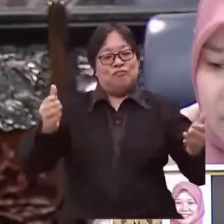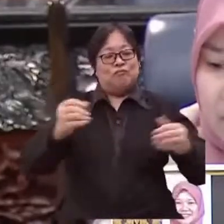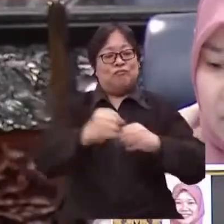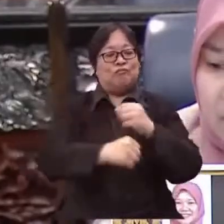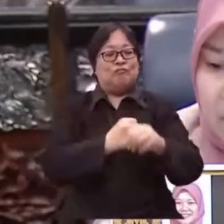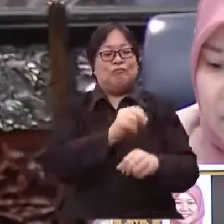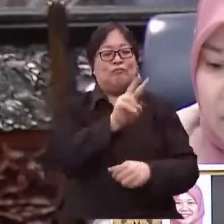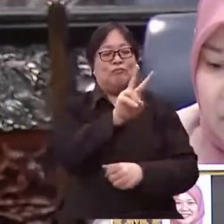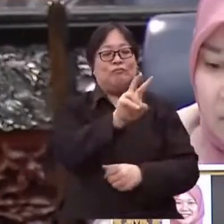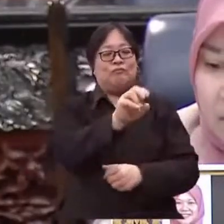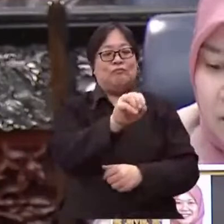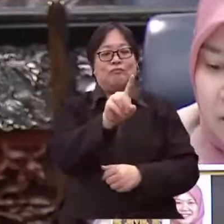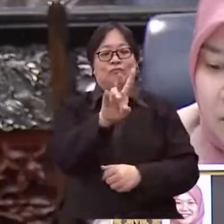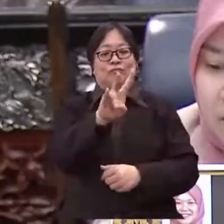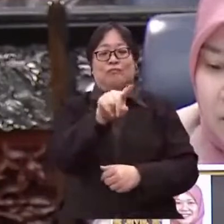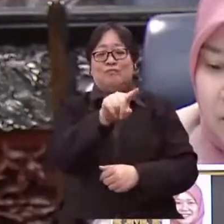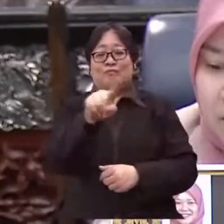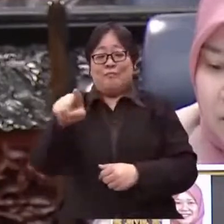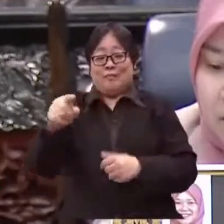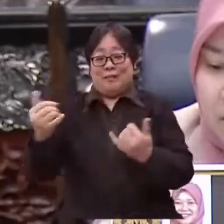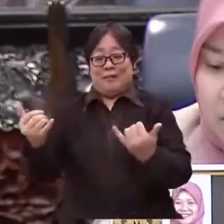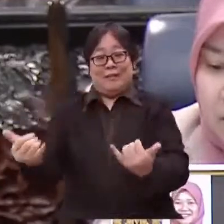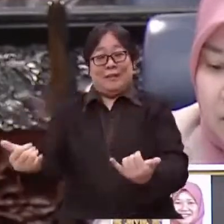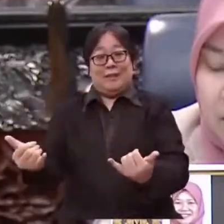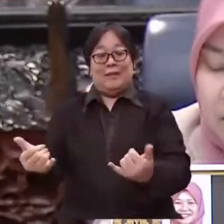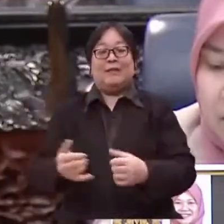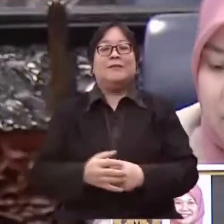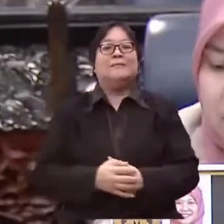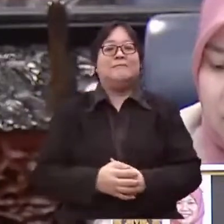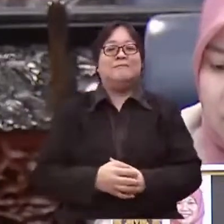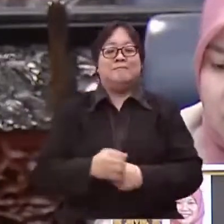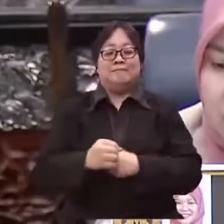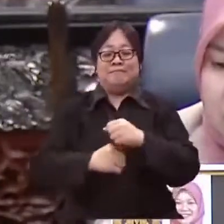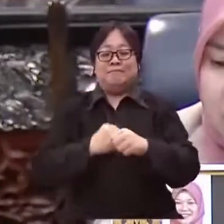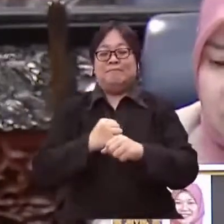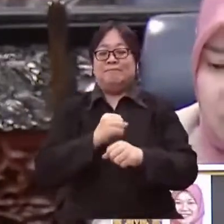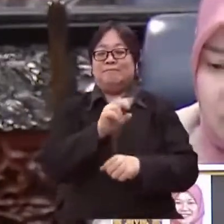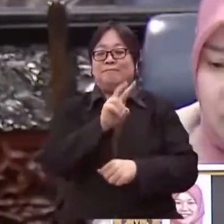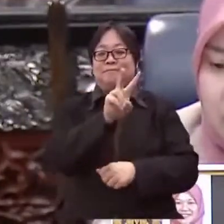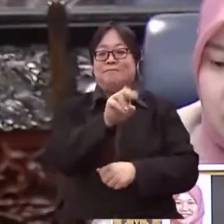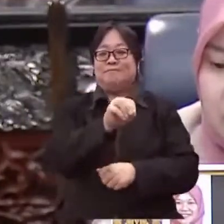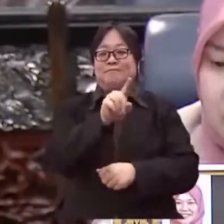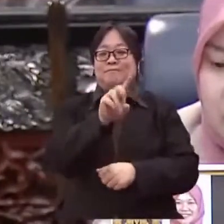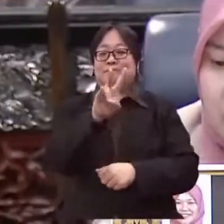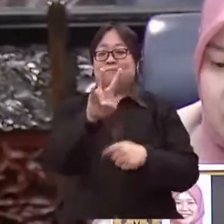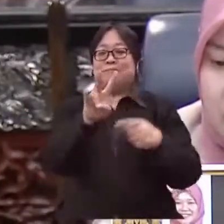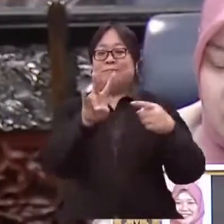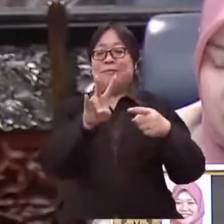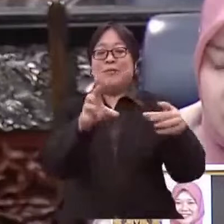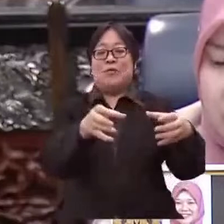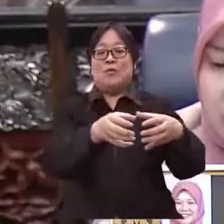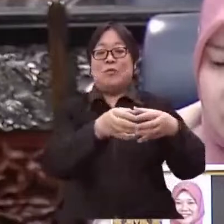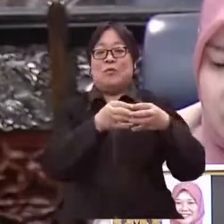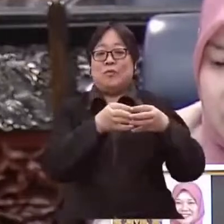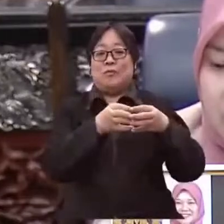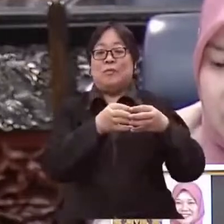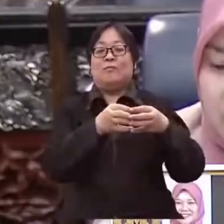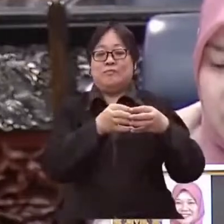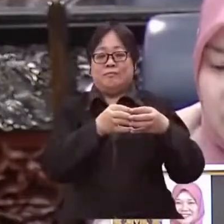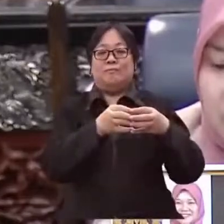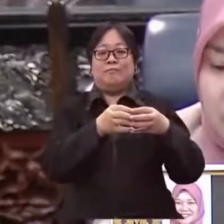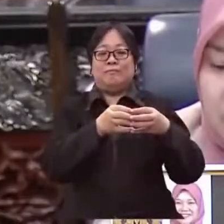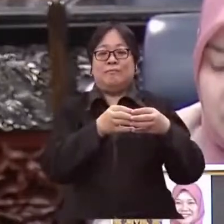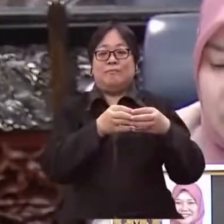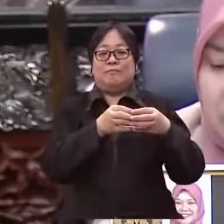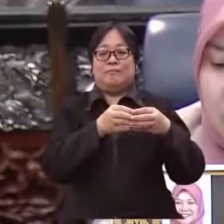2017 sehingga lah ke hari ini pada tahun 2017 sebagai satu kumpulan dengan